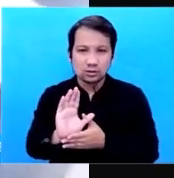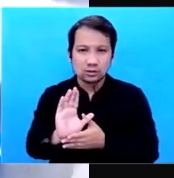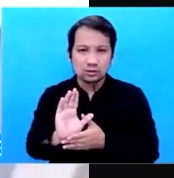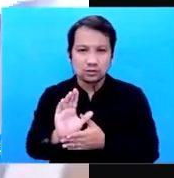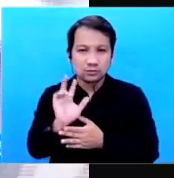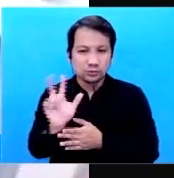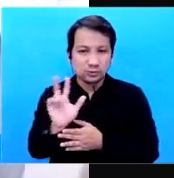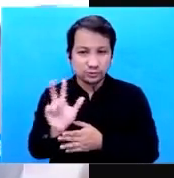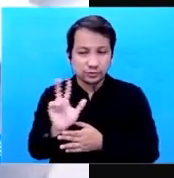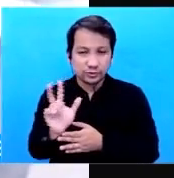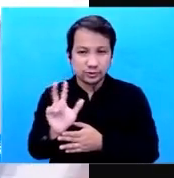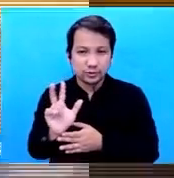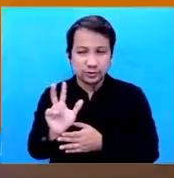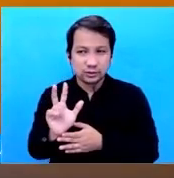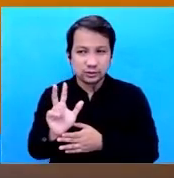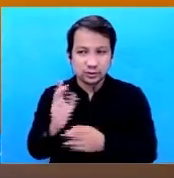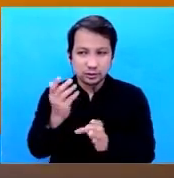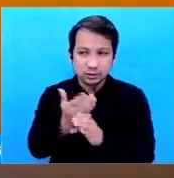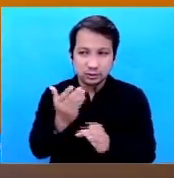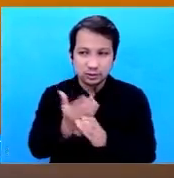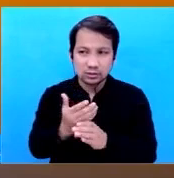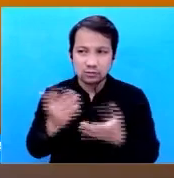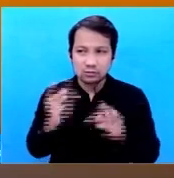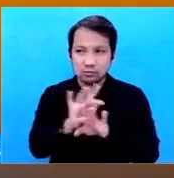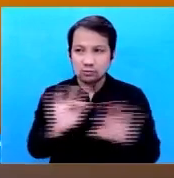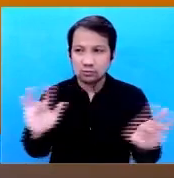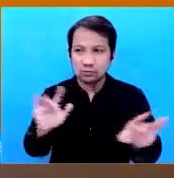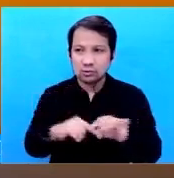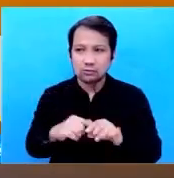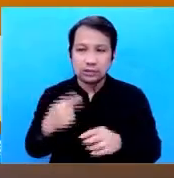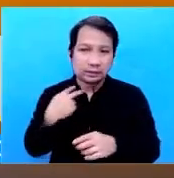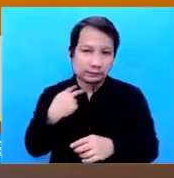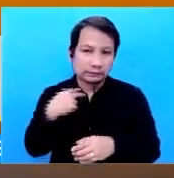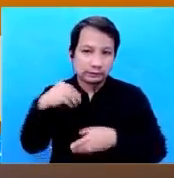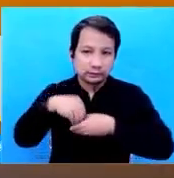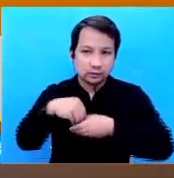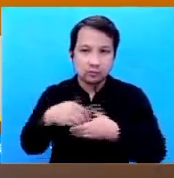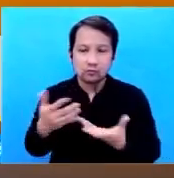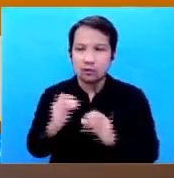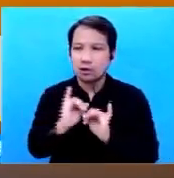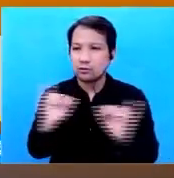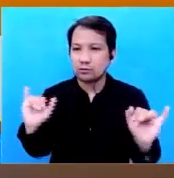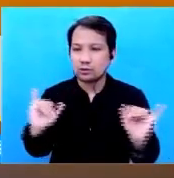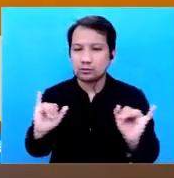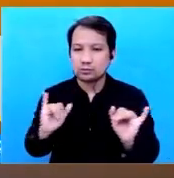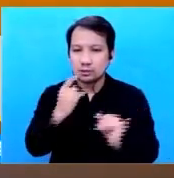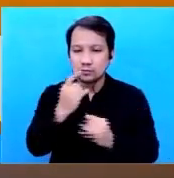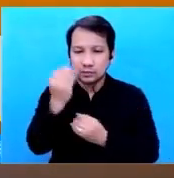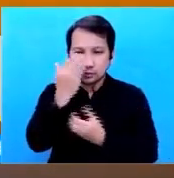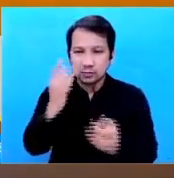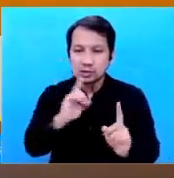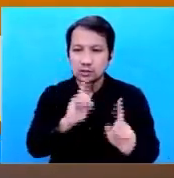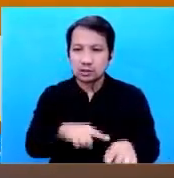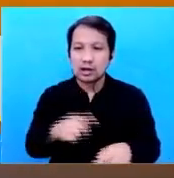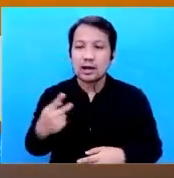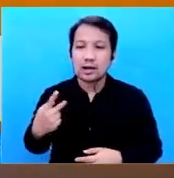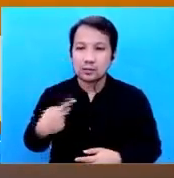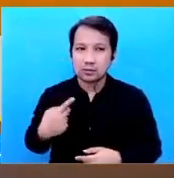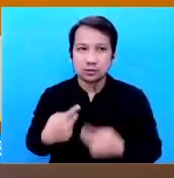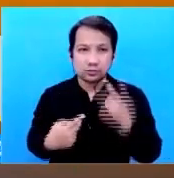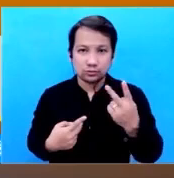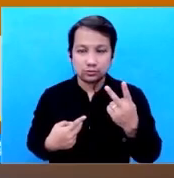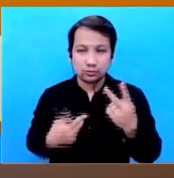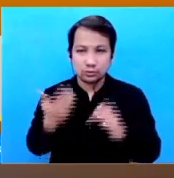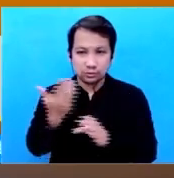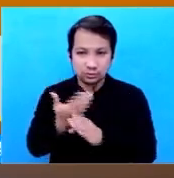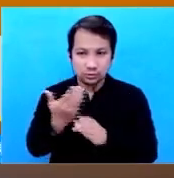13 na vehicles na na-locate na, wala namang taong na-trap inside, but there are still unconfirmed reports that there are still two other